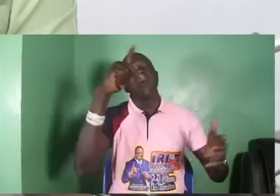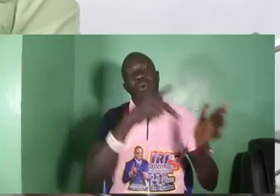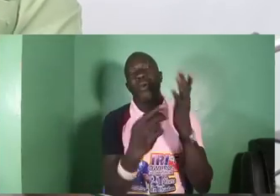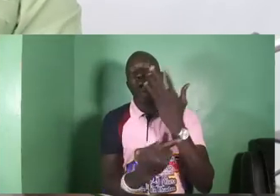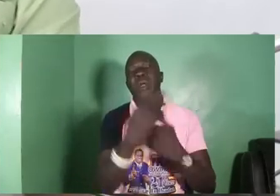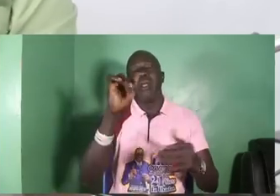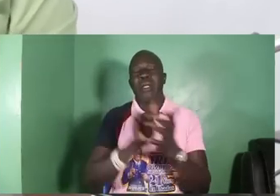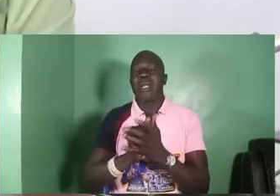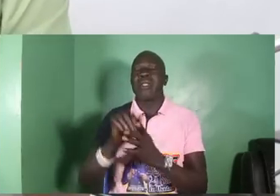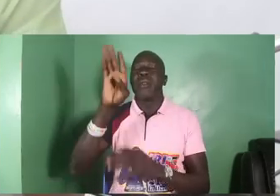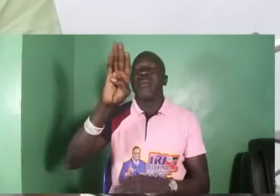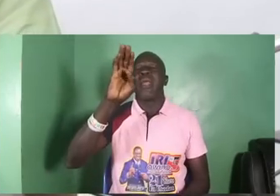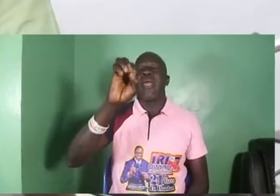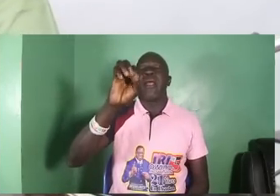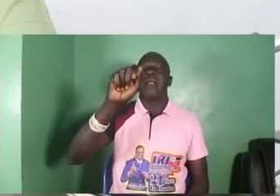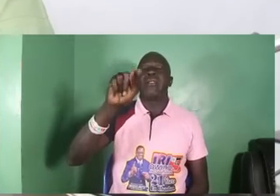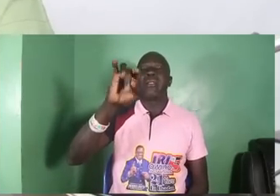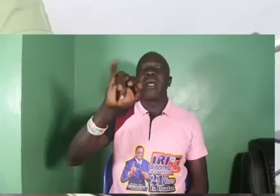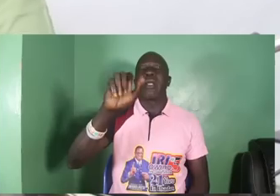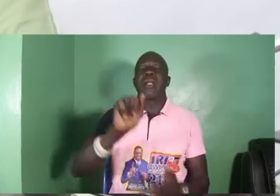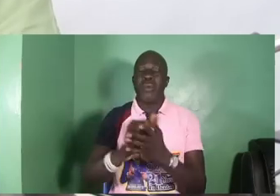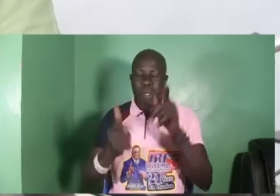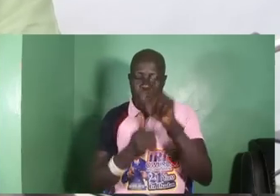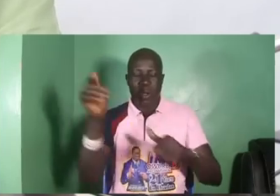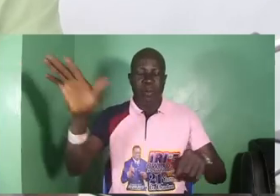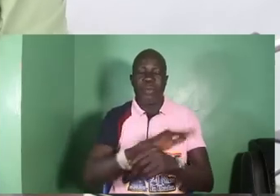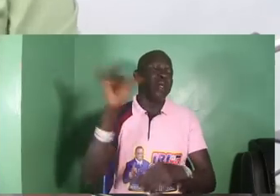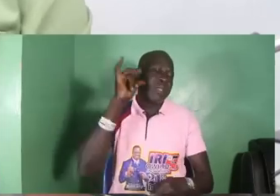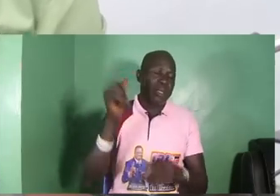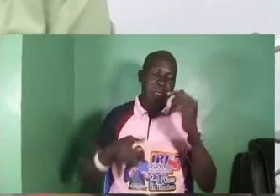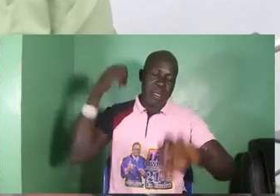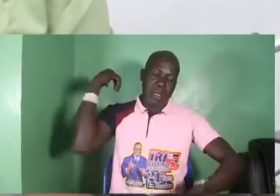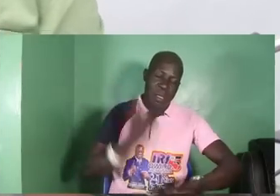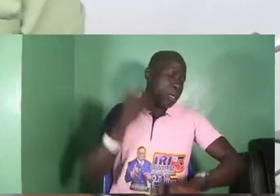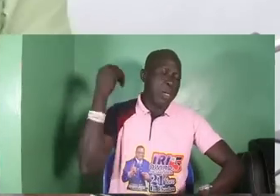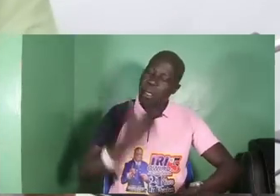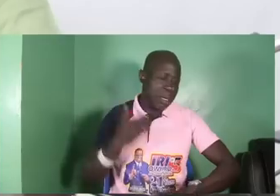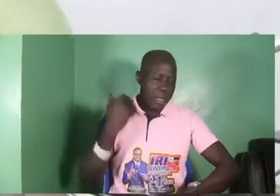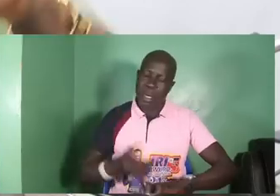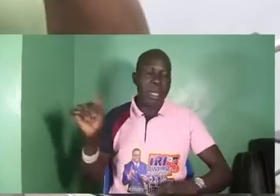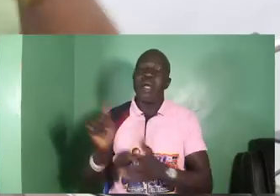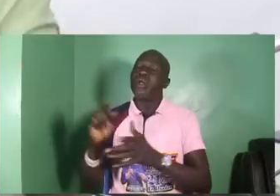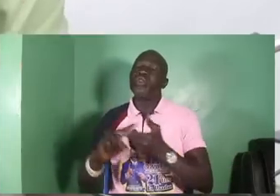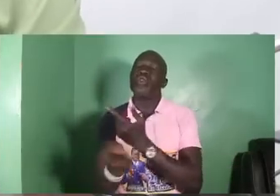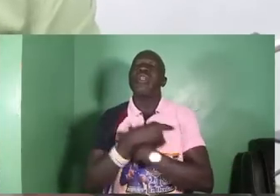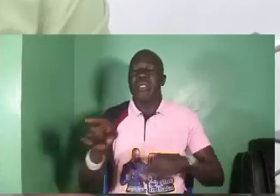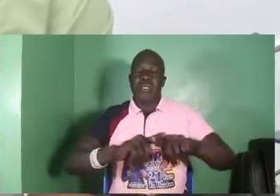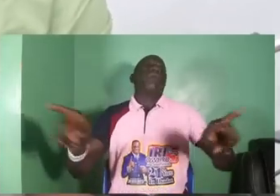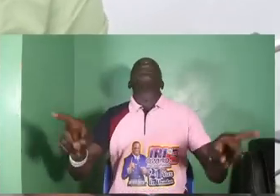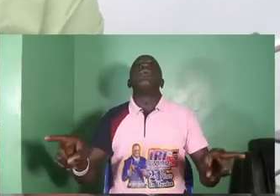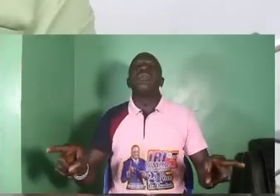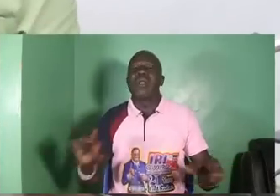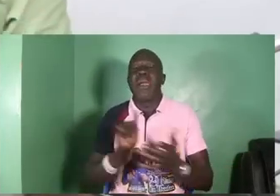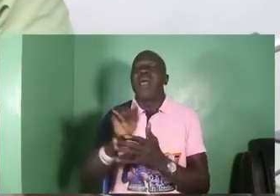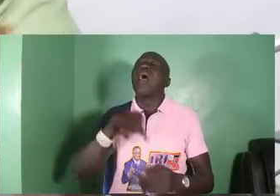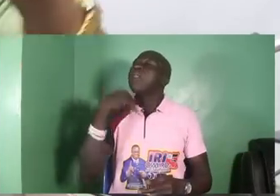that prayer program? Baby, Bethsaida. Bethsaida. Oh my dear, be powerful. Anandle. Yes, we must pray. Oh, they told my they also be the